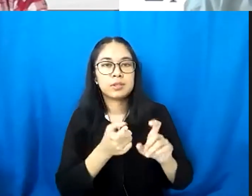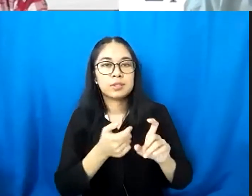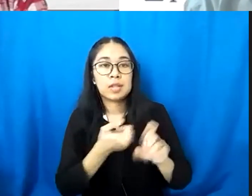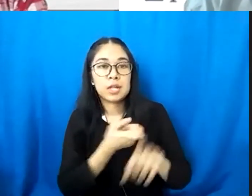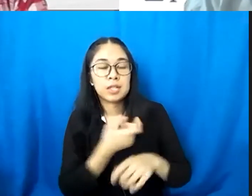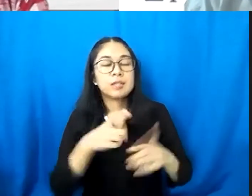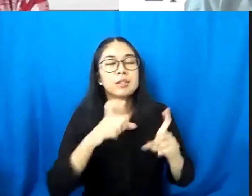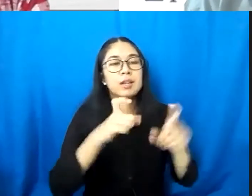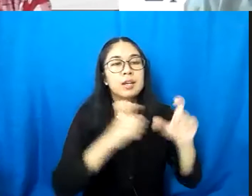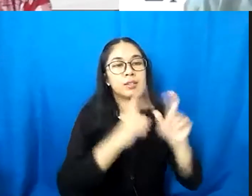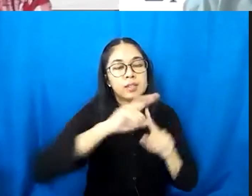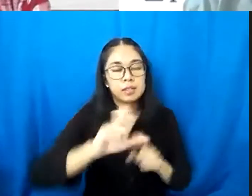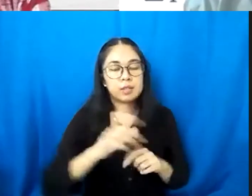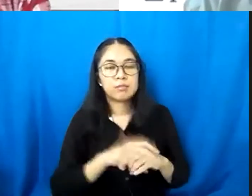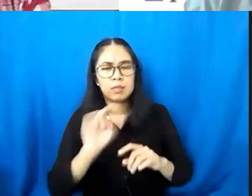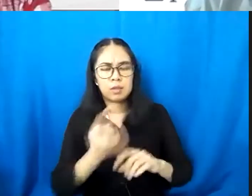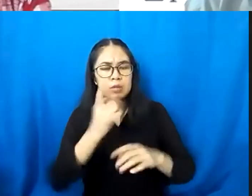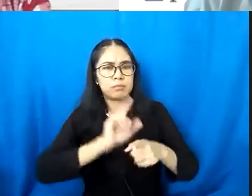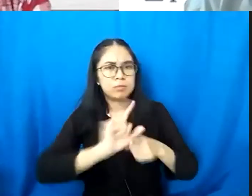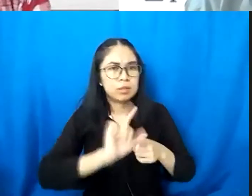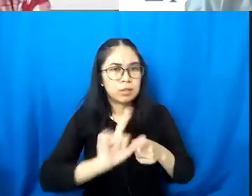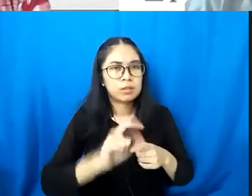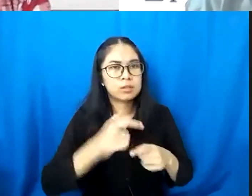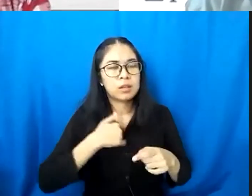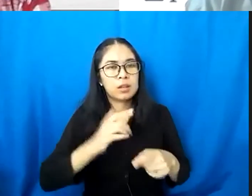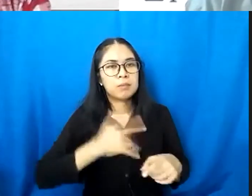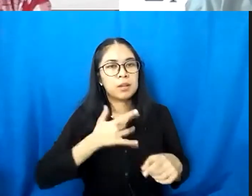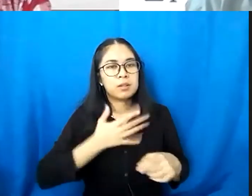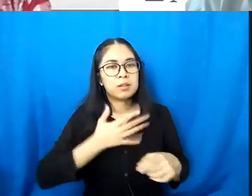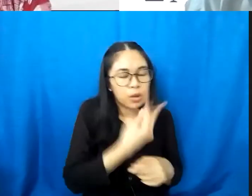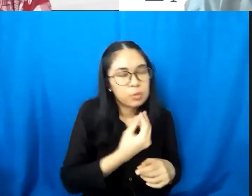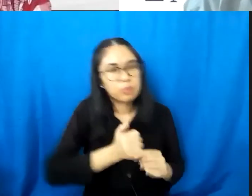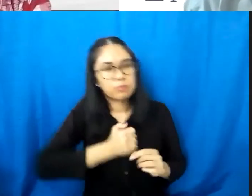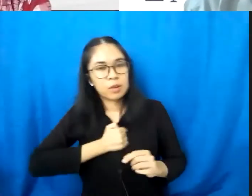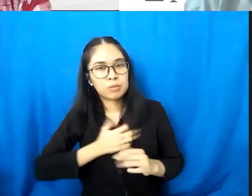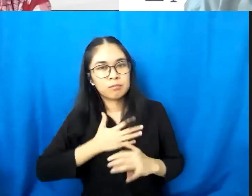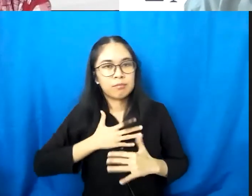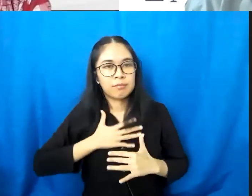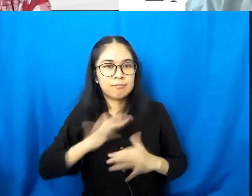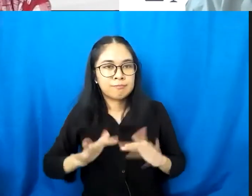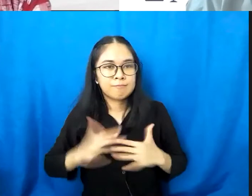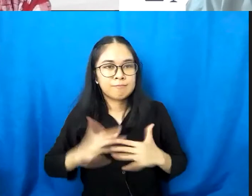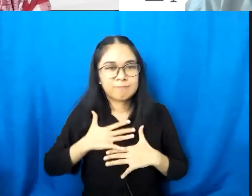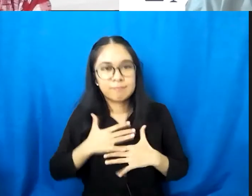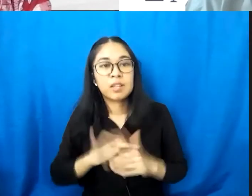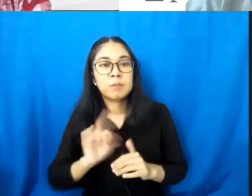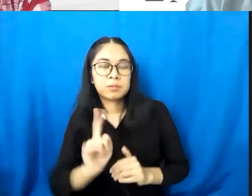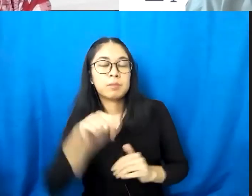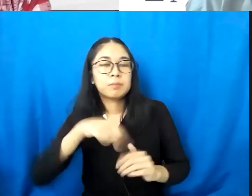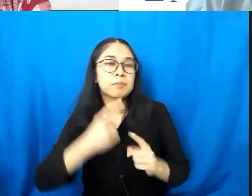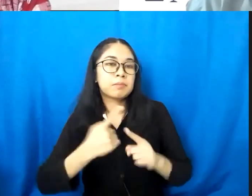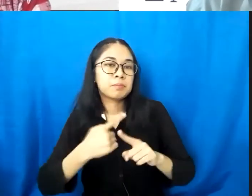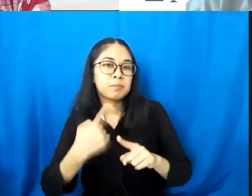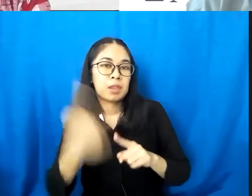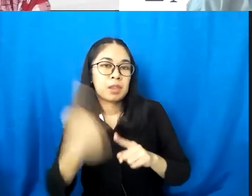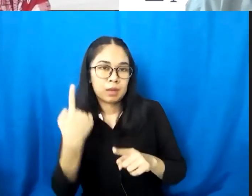mengikuti pelatihan, pastinya saya merasa malu, takut, dan gugup. Karena ini baru pertama kali saya